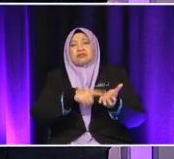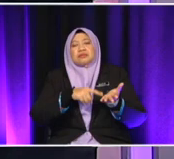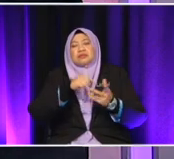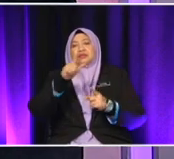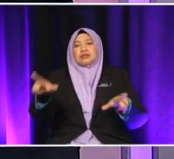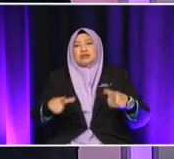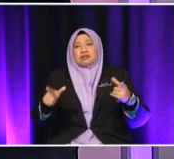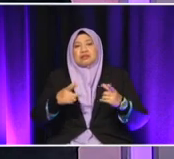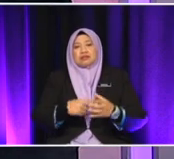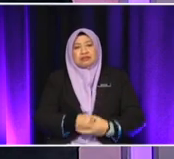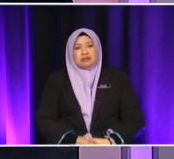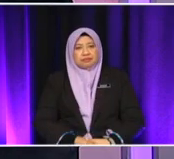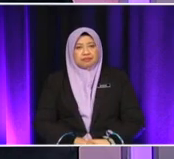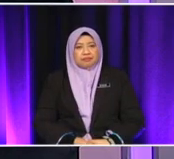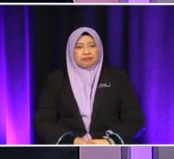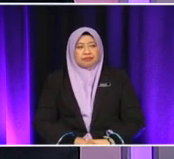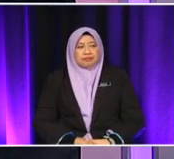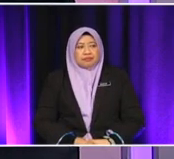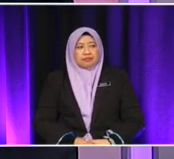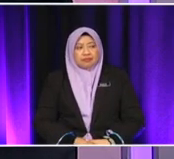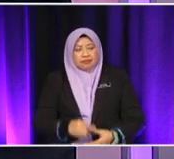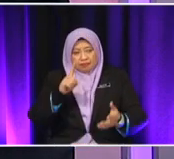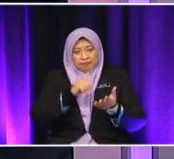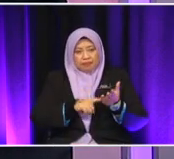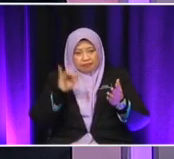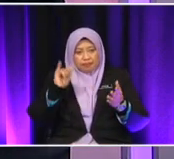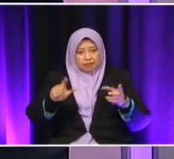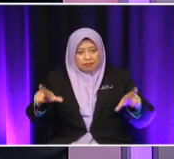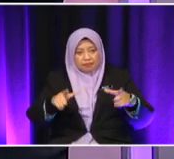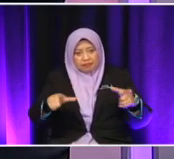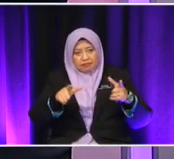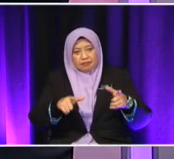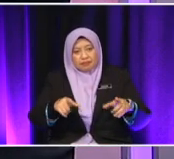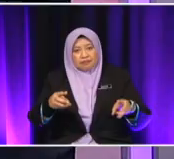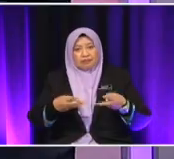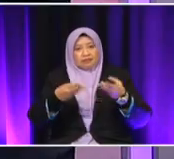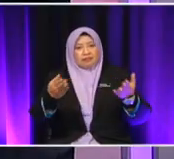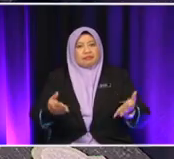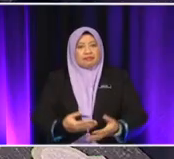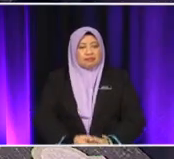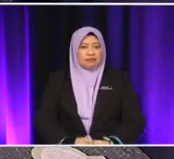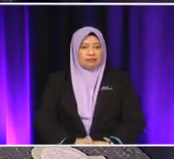dijangkau jatuh pada masa depan apa yang berlaku kepada penawaran sekarang oke